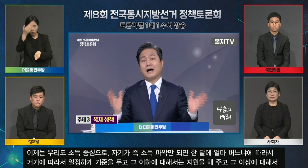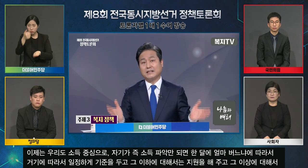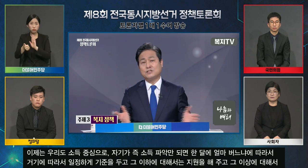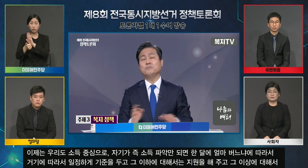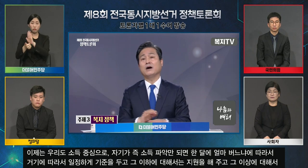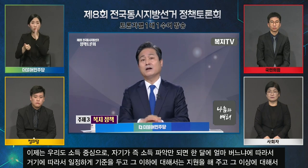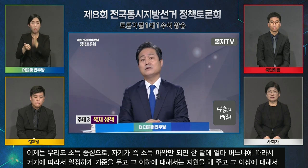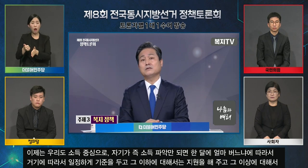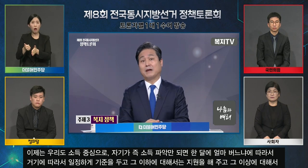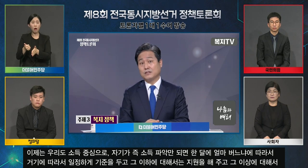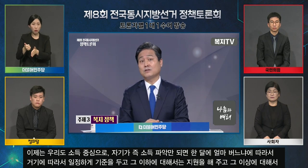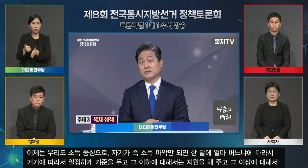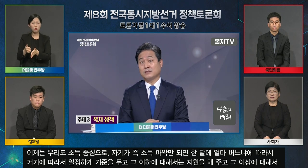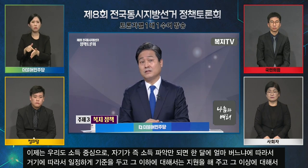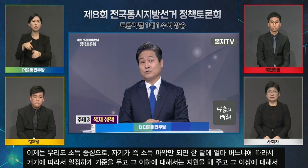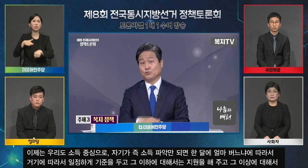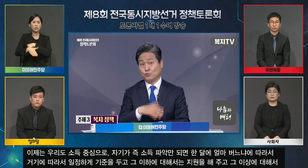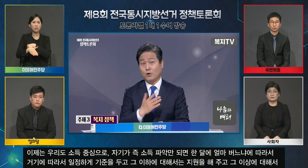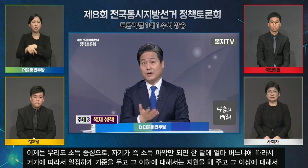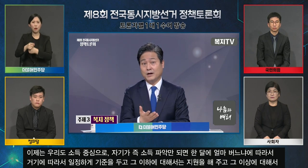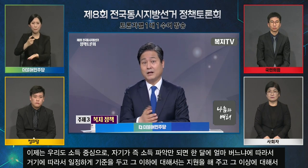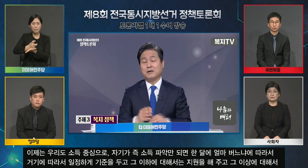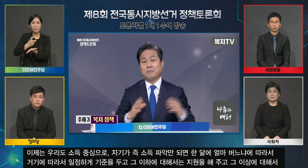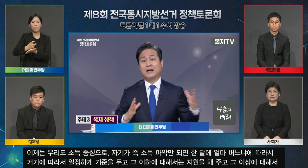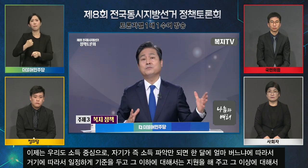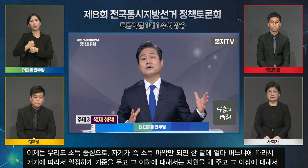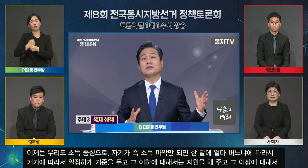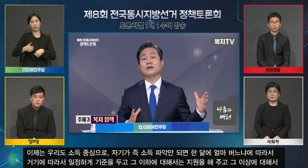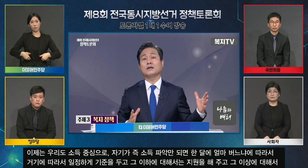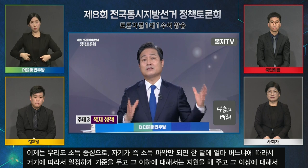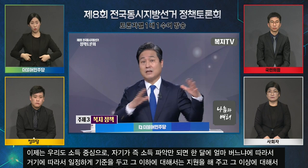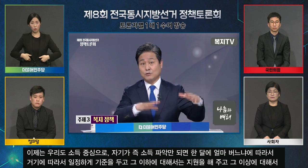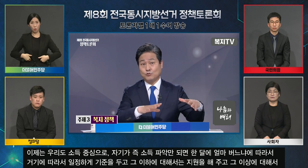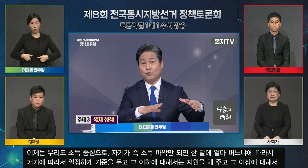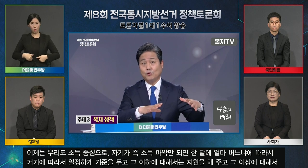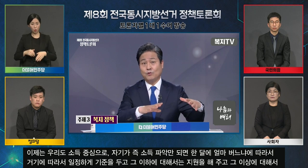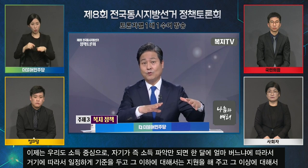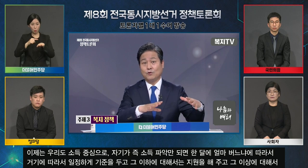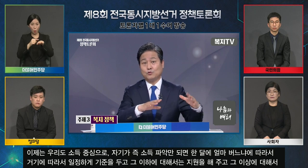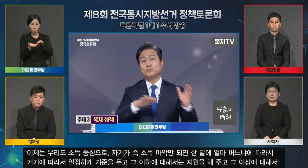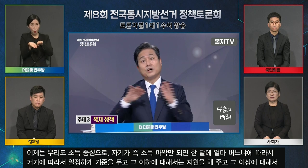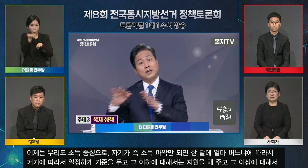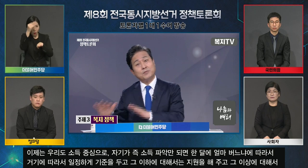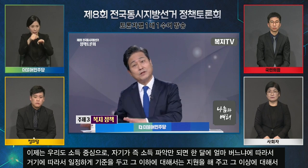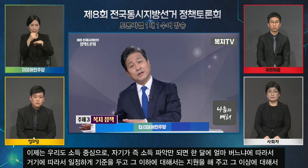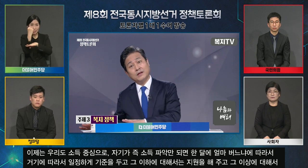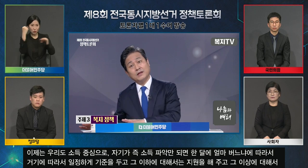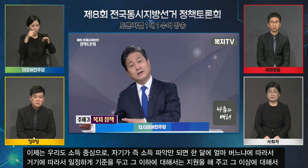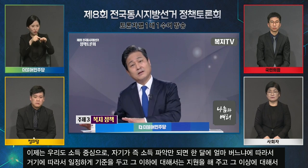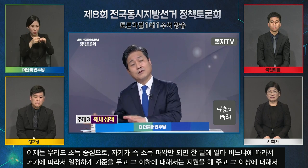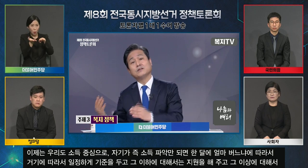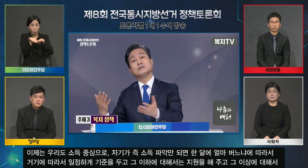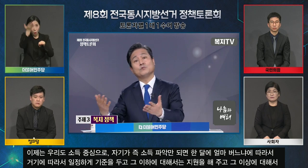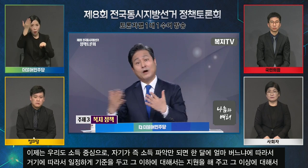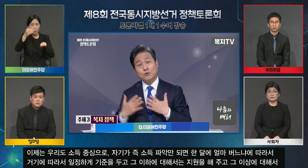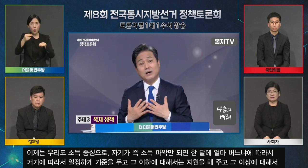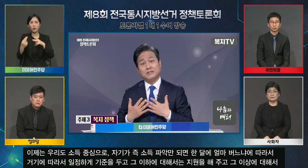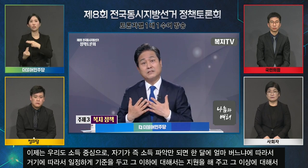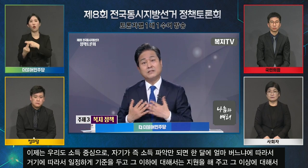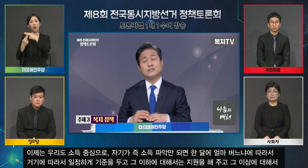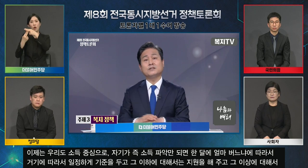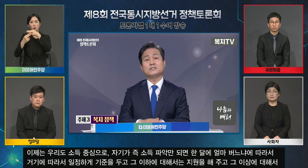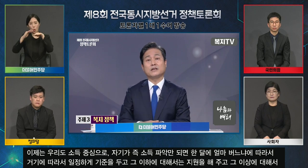안전망을 만들어놓아야 많이 벌 때 쌓아두고 좀 적게 벌 때 그걸